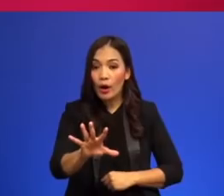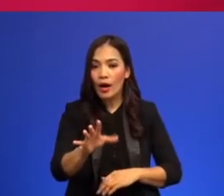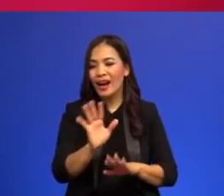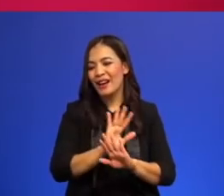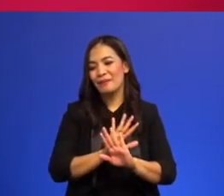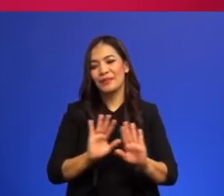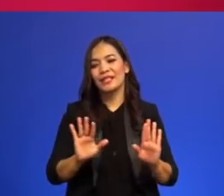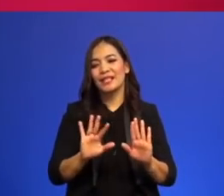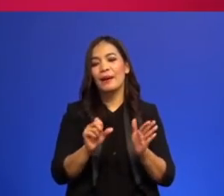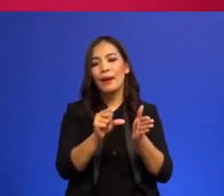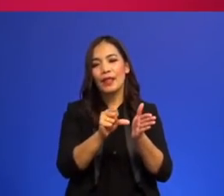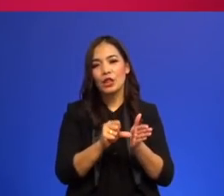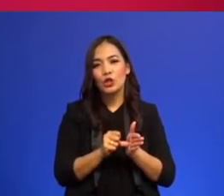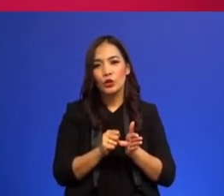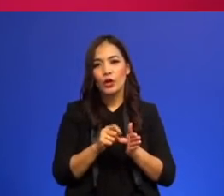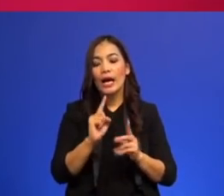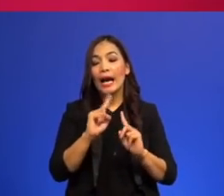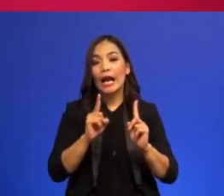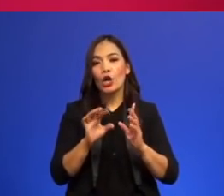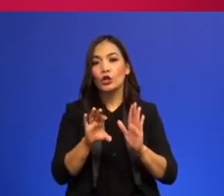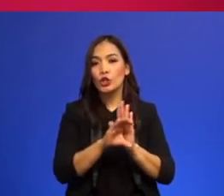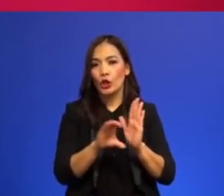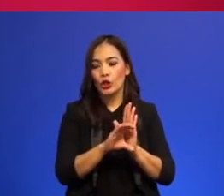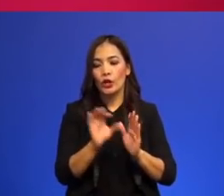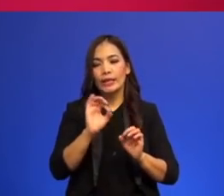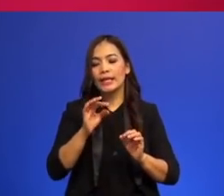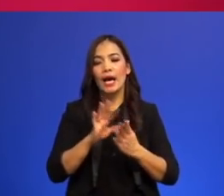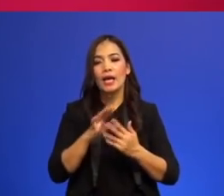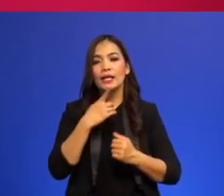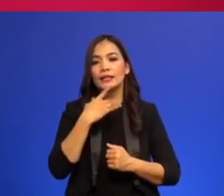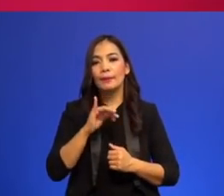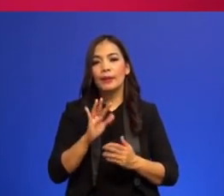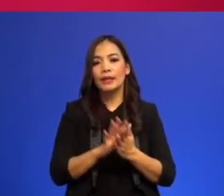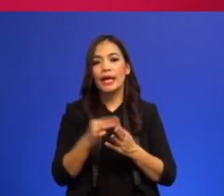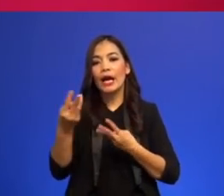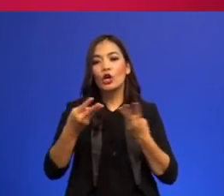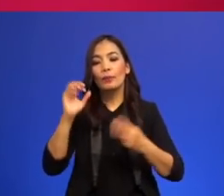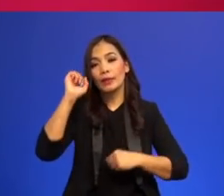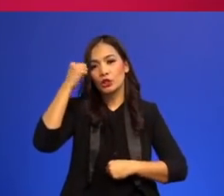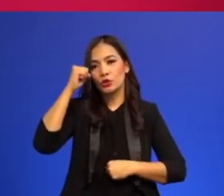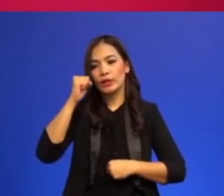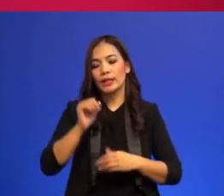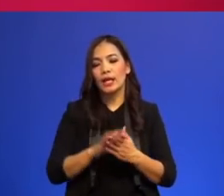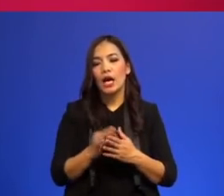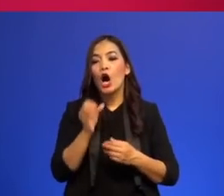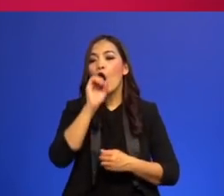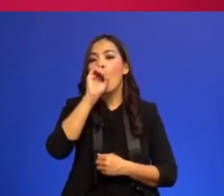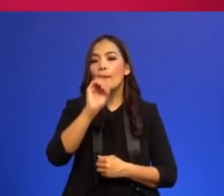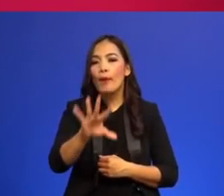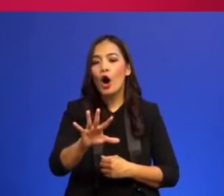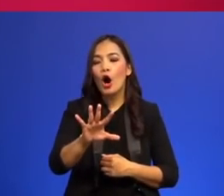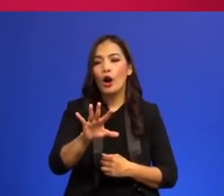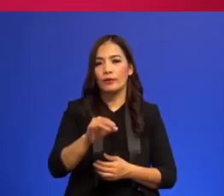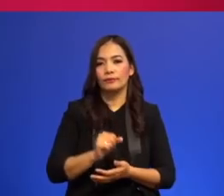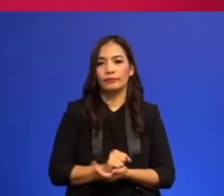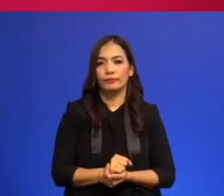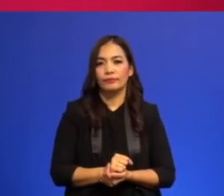ya. Kalau tidak mampu nih harus mengatakan bahwa tidak mampu atau tidak bisa.